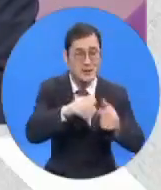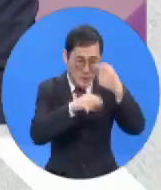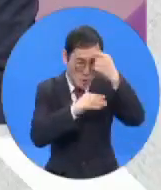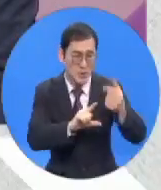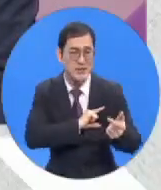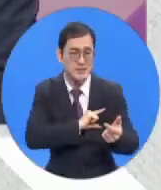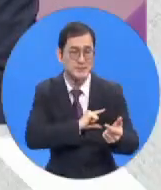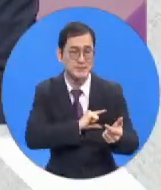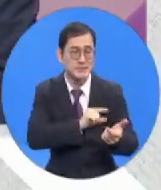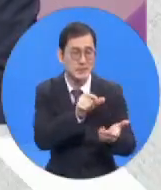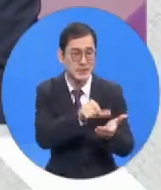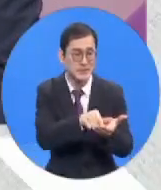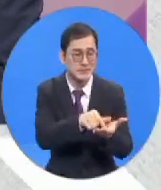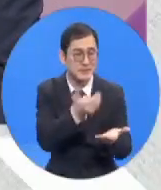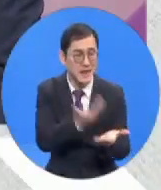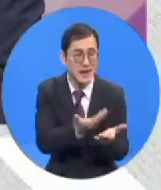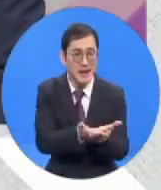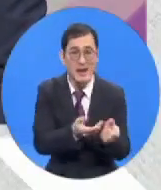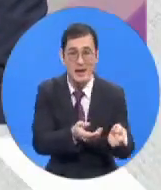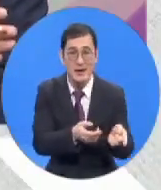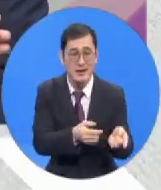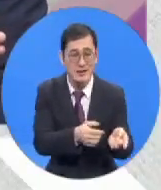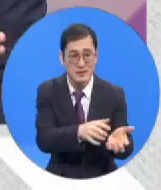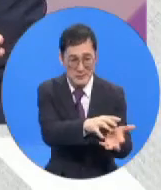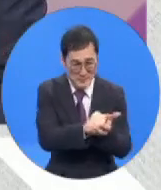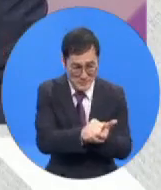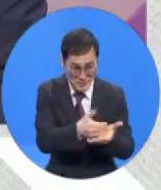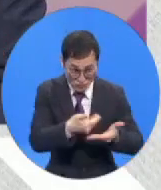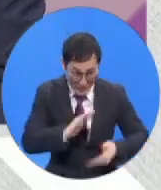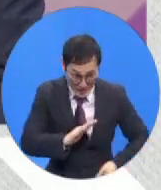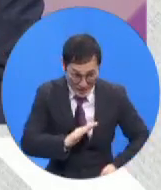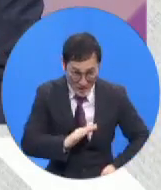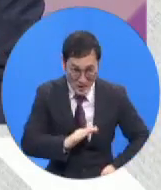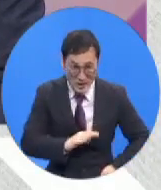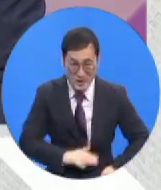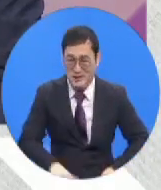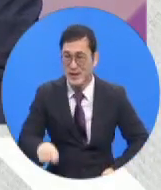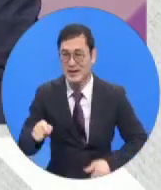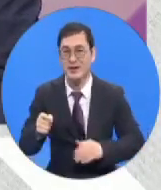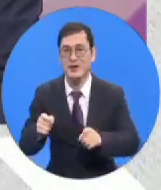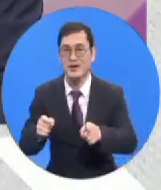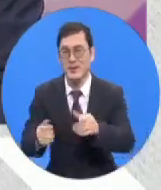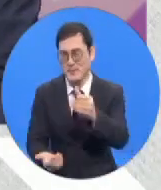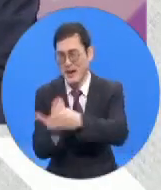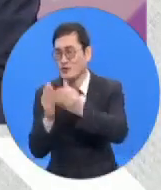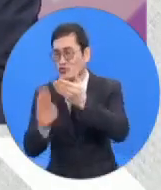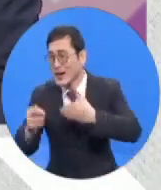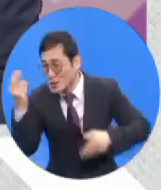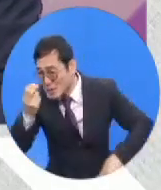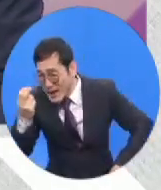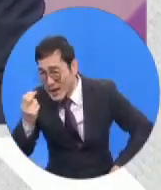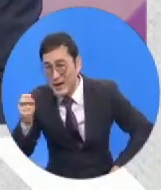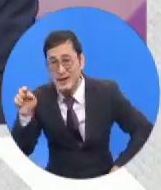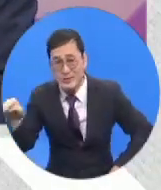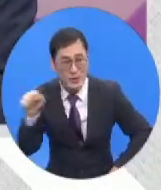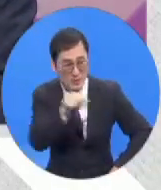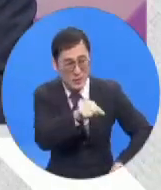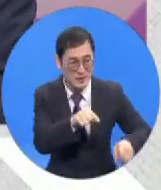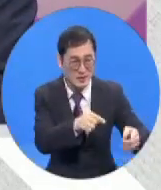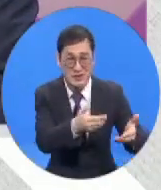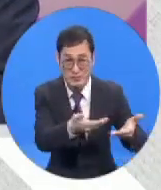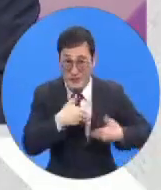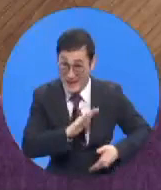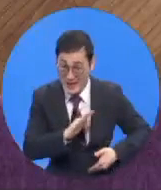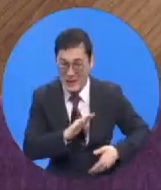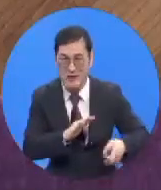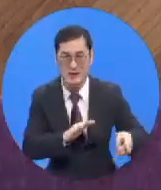명단을 제출하는 거는 역학조사 이전 단계이기 때문에 역학조사 방해 혐의를 적용할 수 없다. 네. 이게 맞는 건가요? 일단